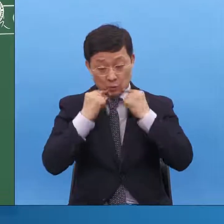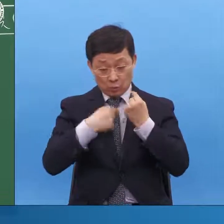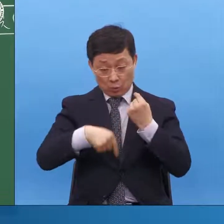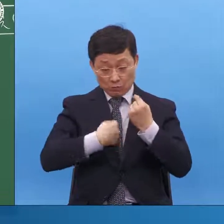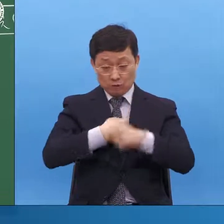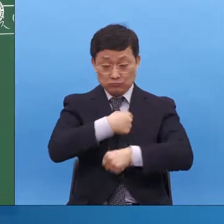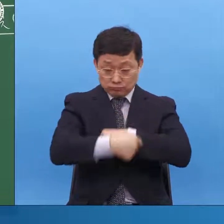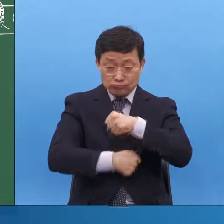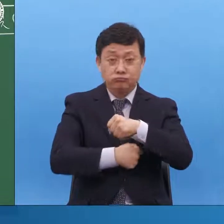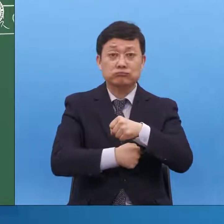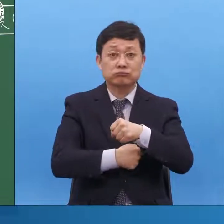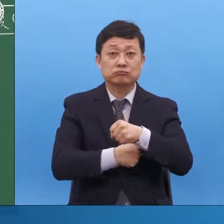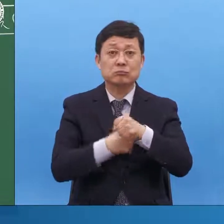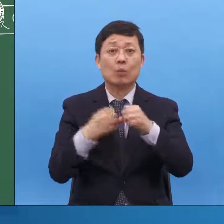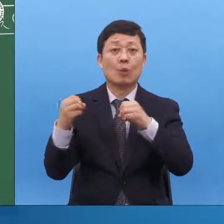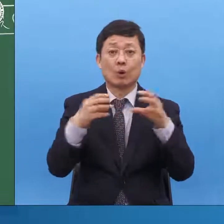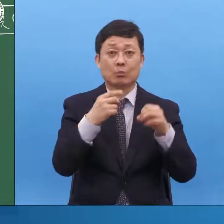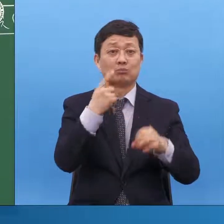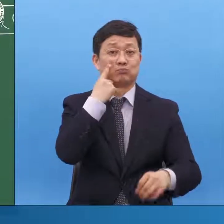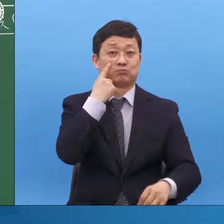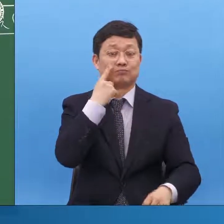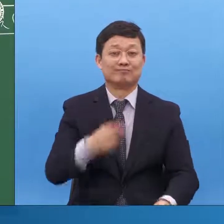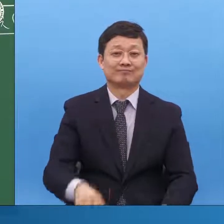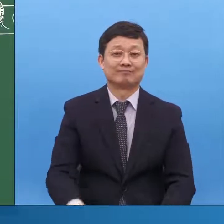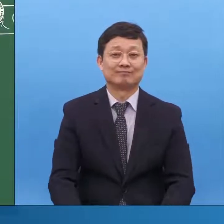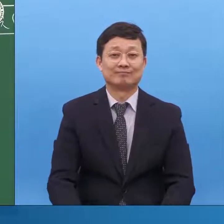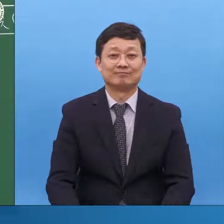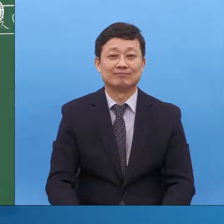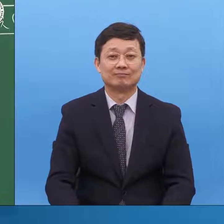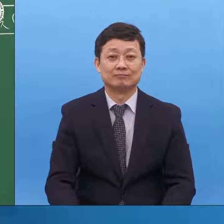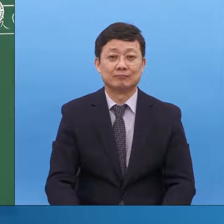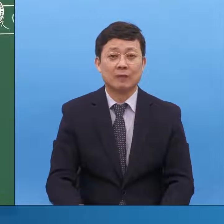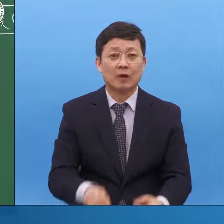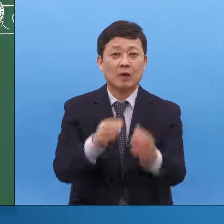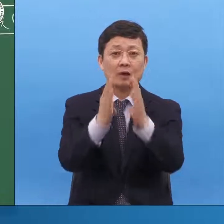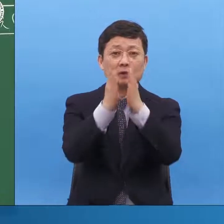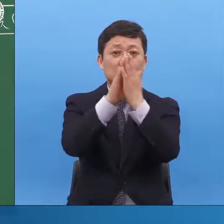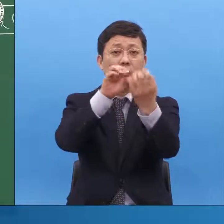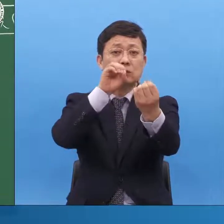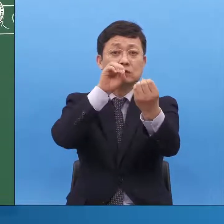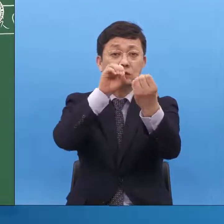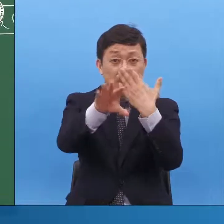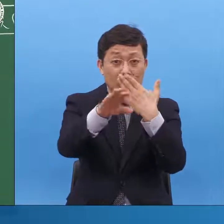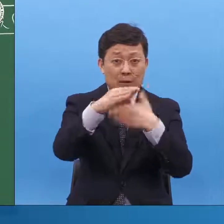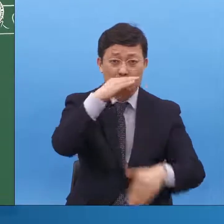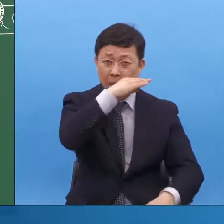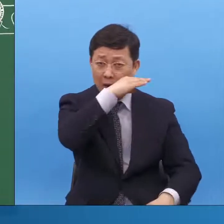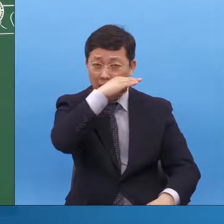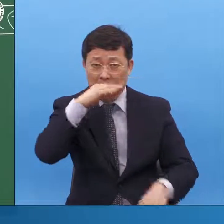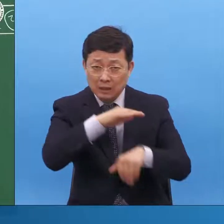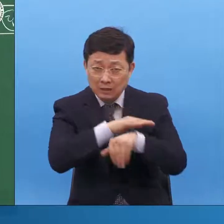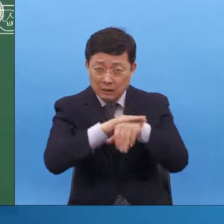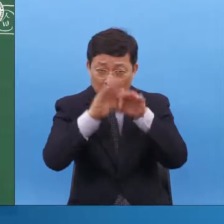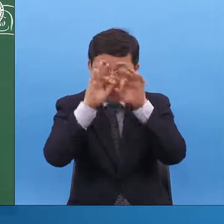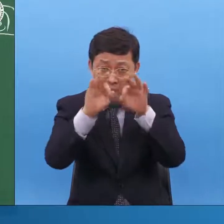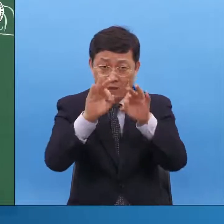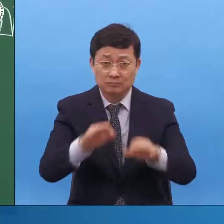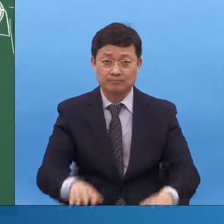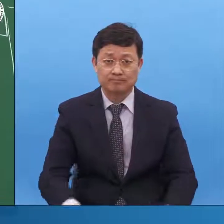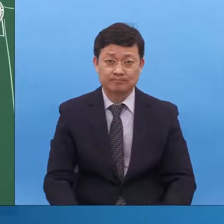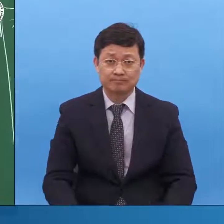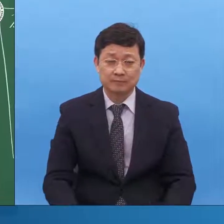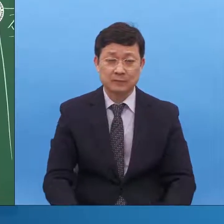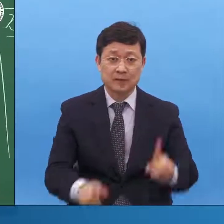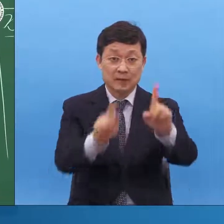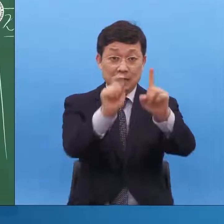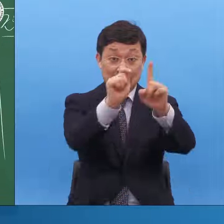with your friends or with a teacher, or you can do this by 이렇게 yourself. 응답을 제대로 봐야 되는 거죠. And correctly see answers. 핍박 속에 답이 다 있습니다.